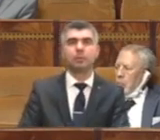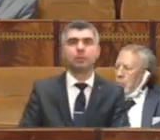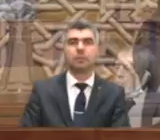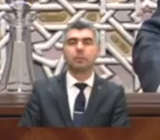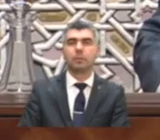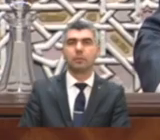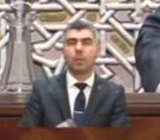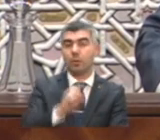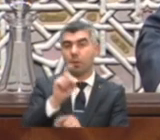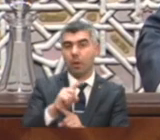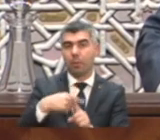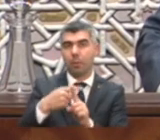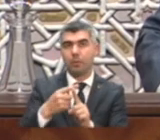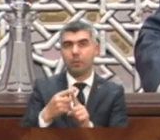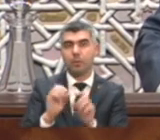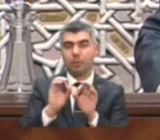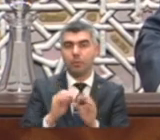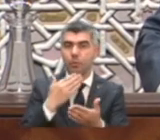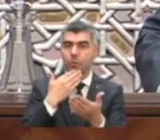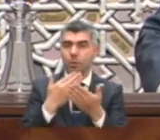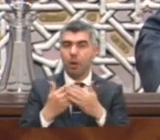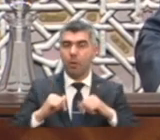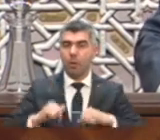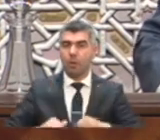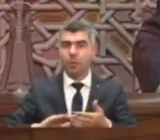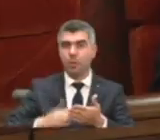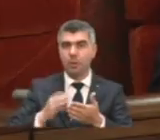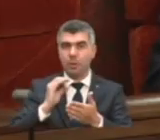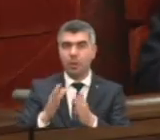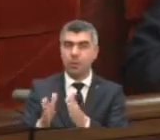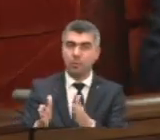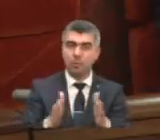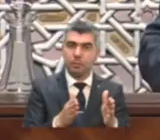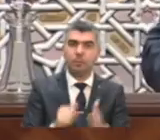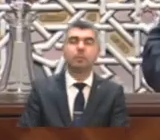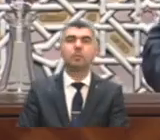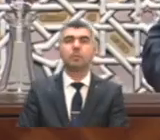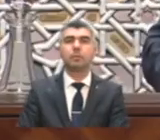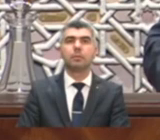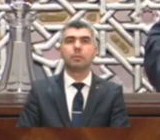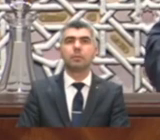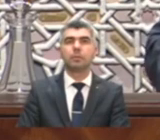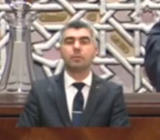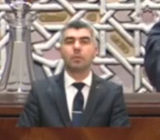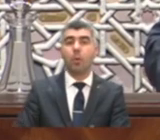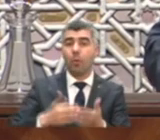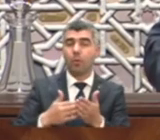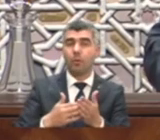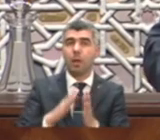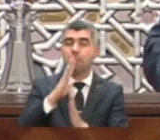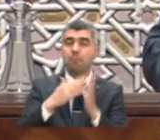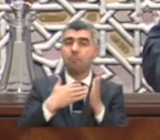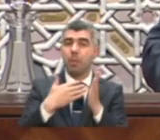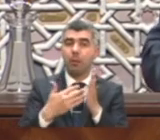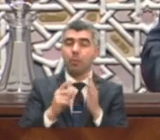ليس هناك تعقيب إضافي. إذا نشكر السيد الوزير على حسن المساهمة ديالو في هذه الجلسة. بهذا نكون قد استوفينا